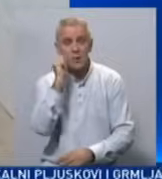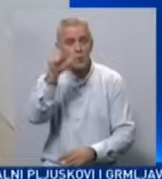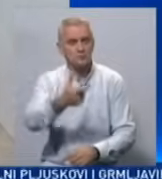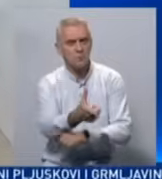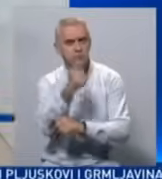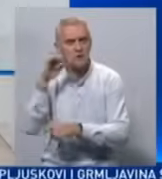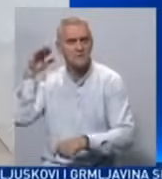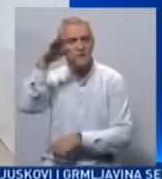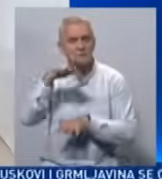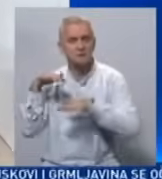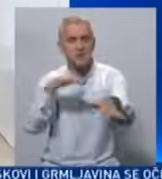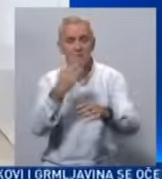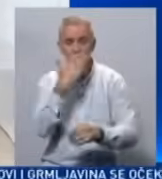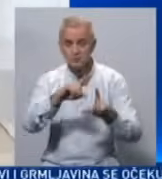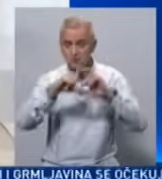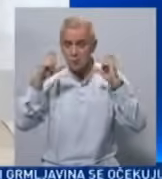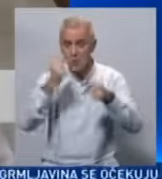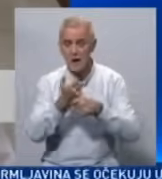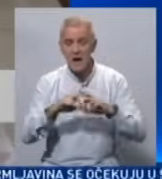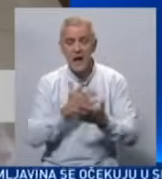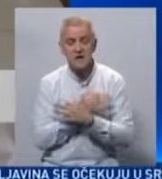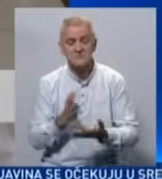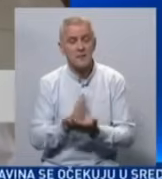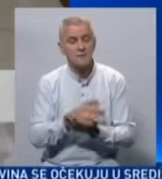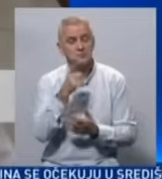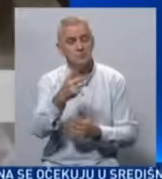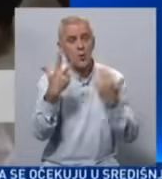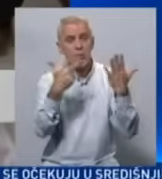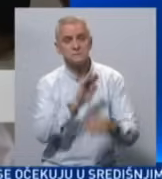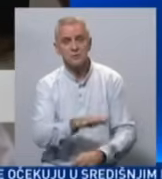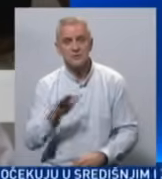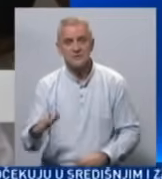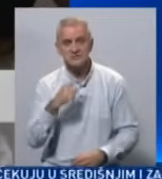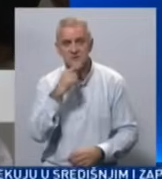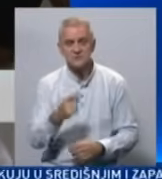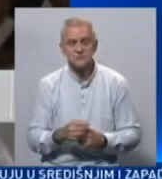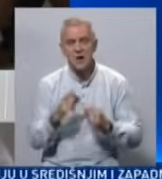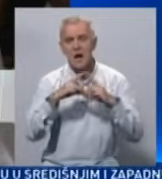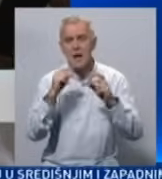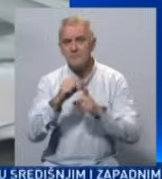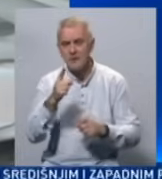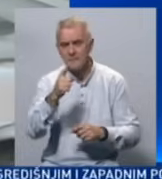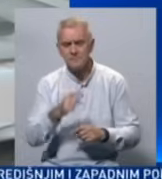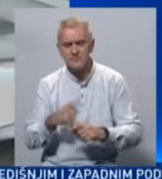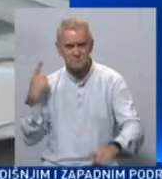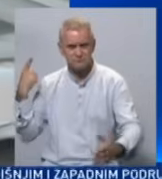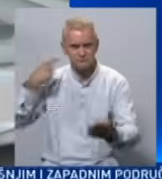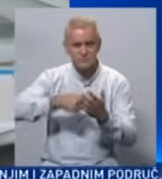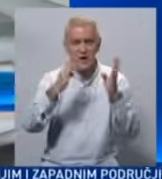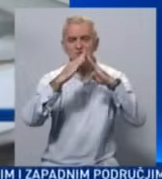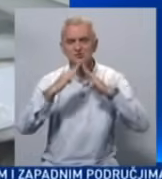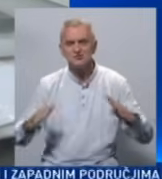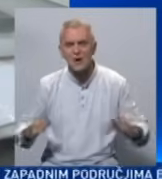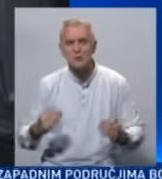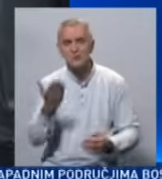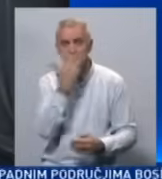je u vazdušnom napadu na školu u pojasu Gaze, a među njima je i osmoro djece, javlja AP. Projektili su upali među šatore u